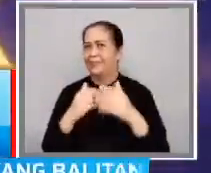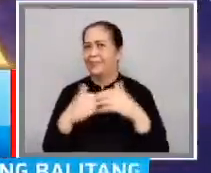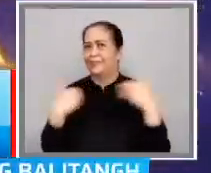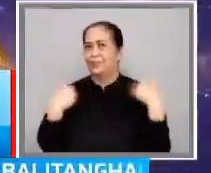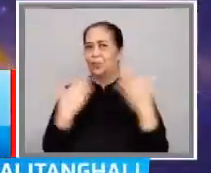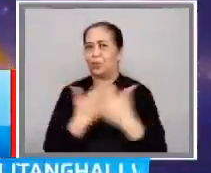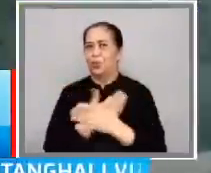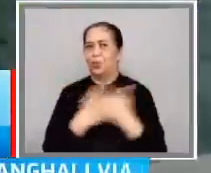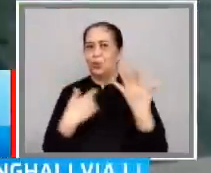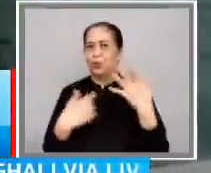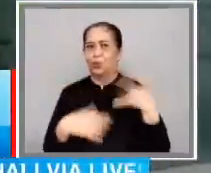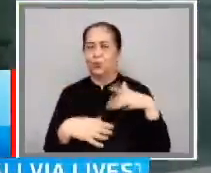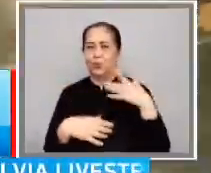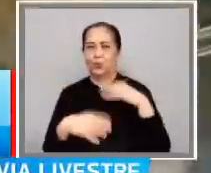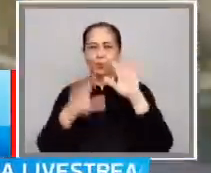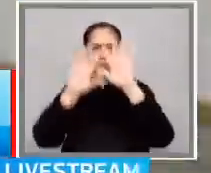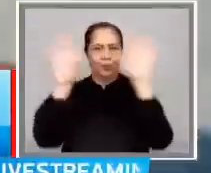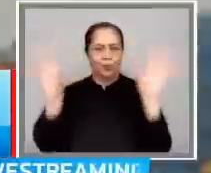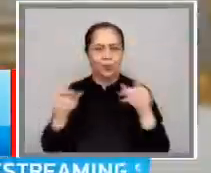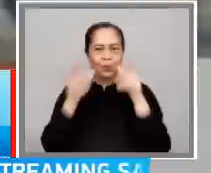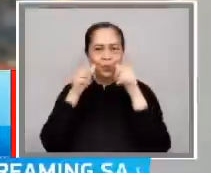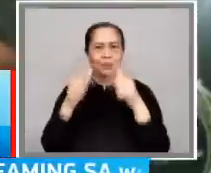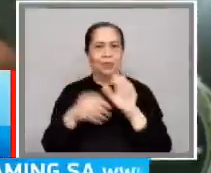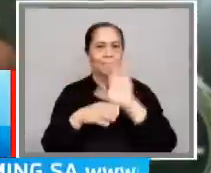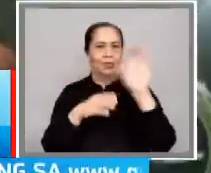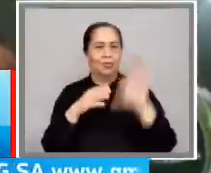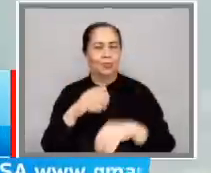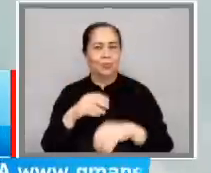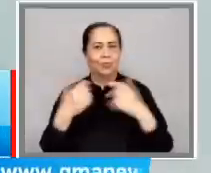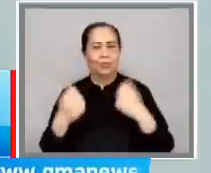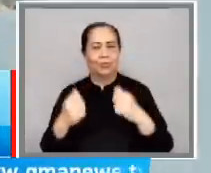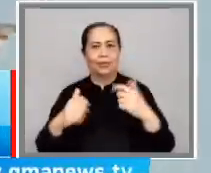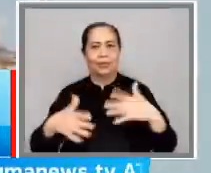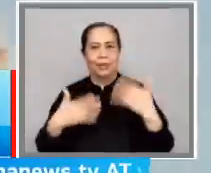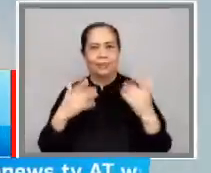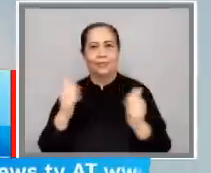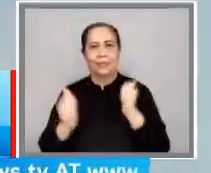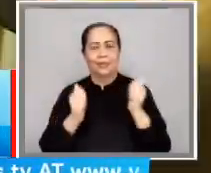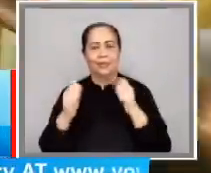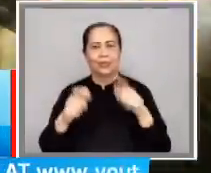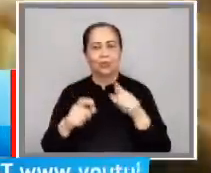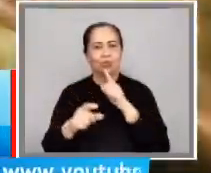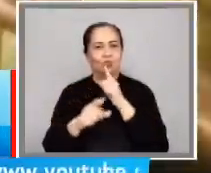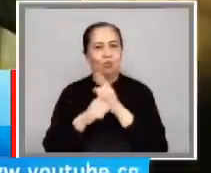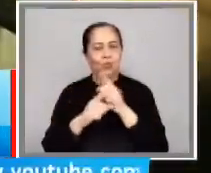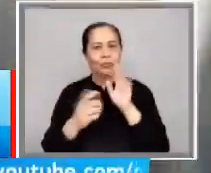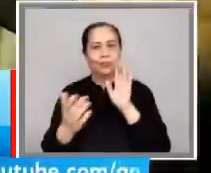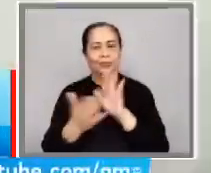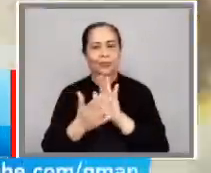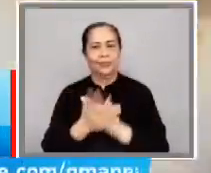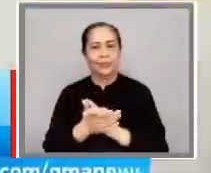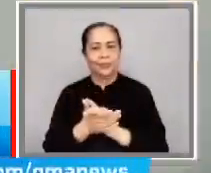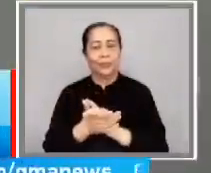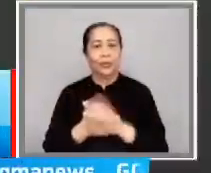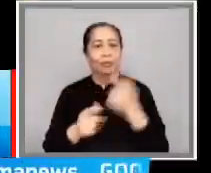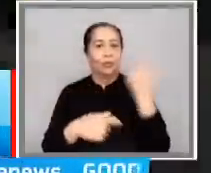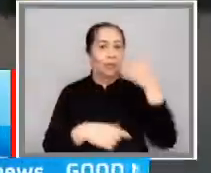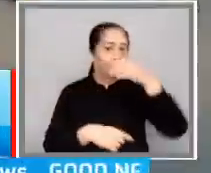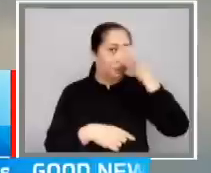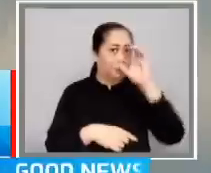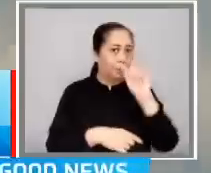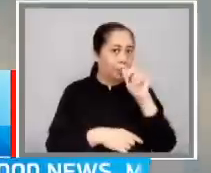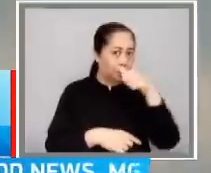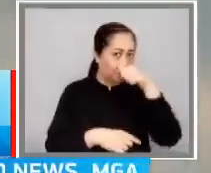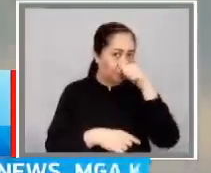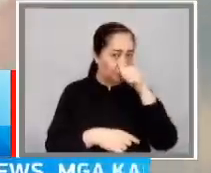bihis at ngayon isa ng ganap na live action series. Ang crossover from cartoons, hindi raw